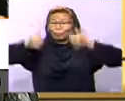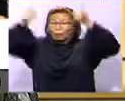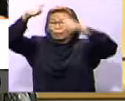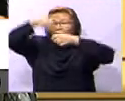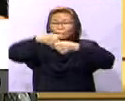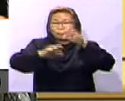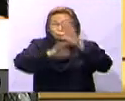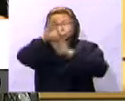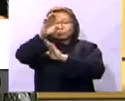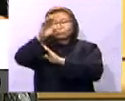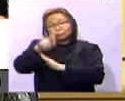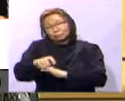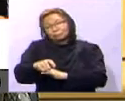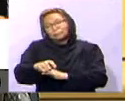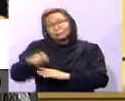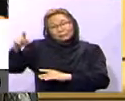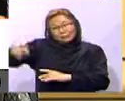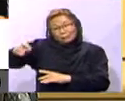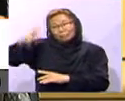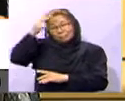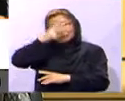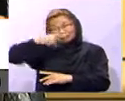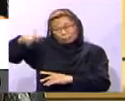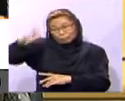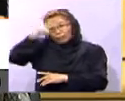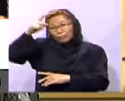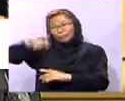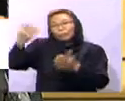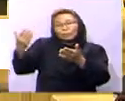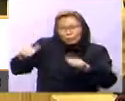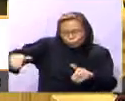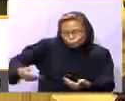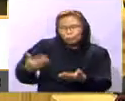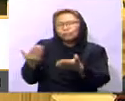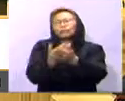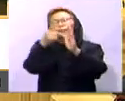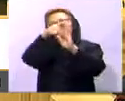development, it is imperative that the government introduces new policies.